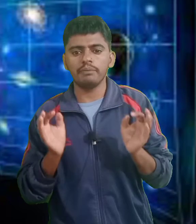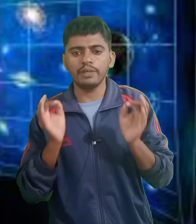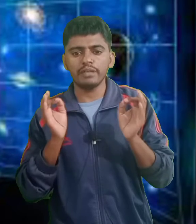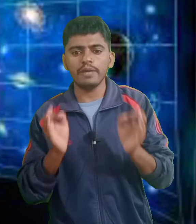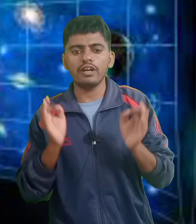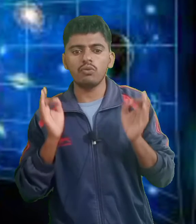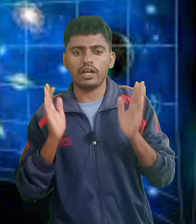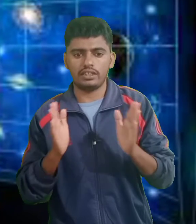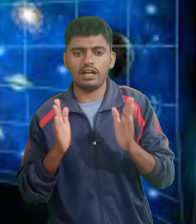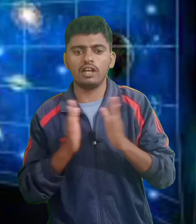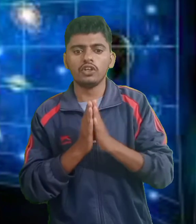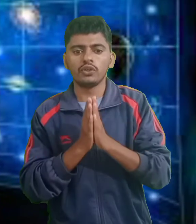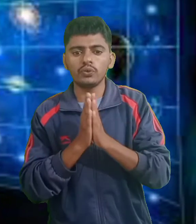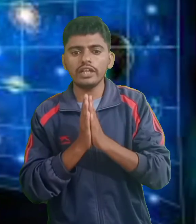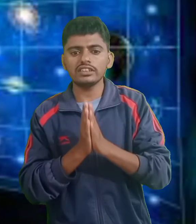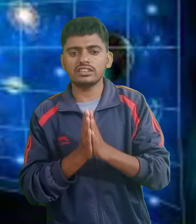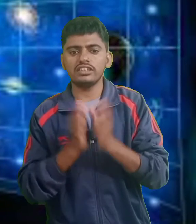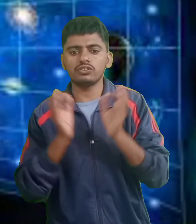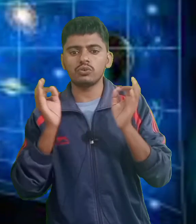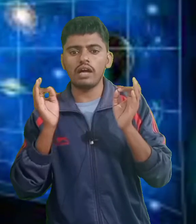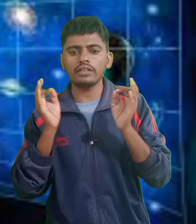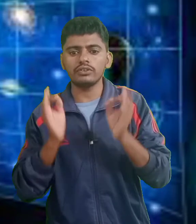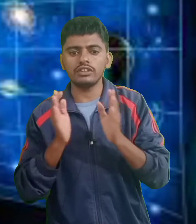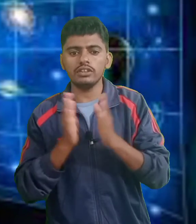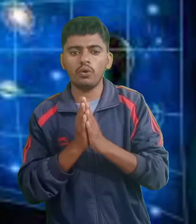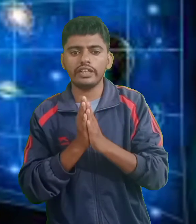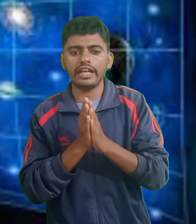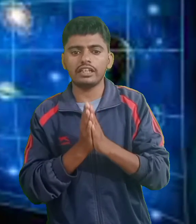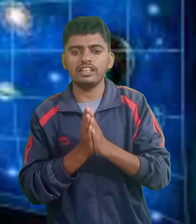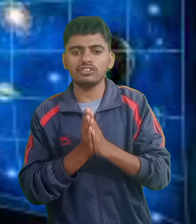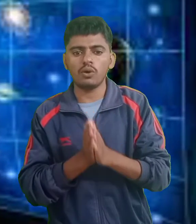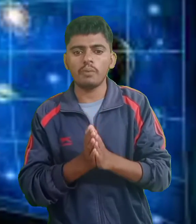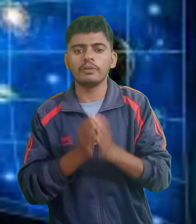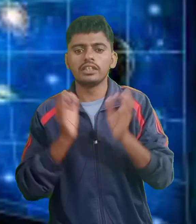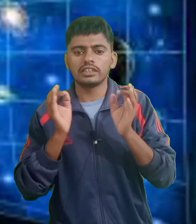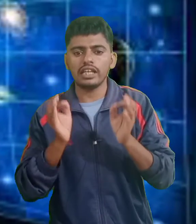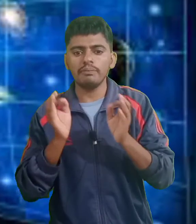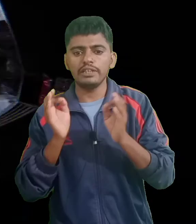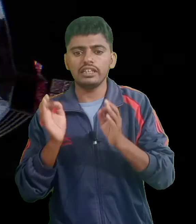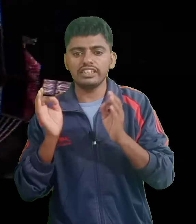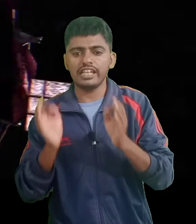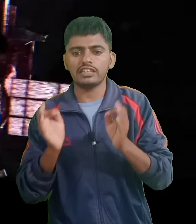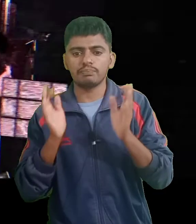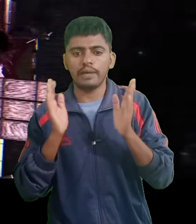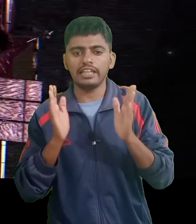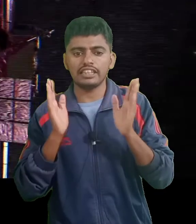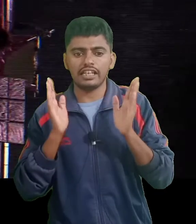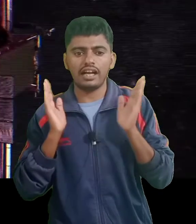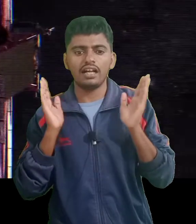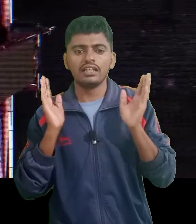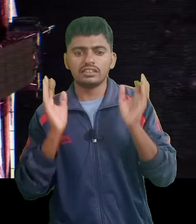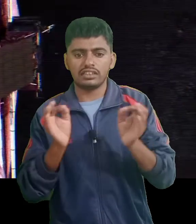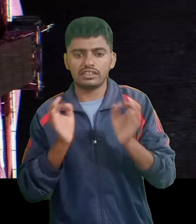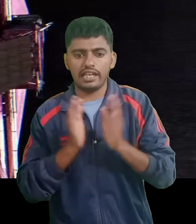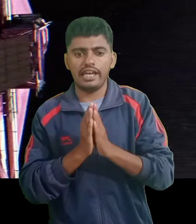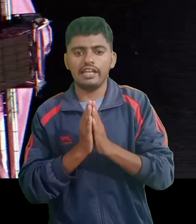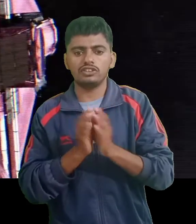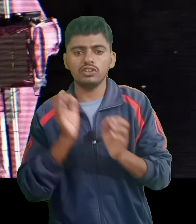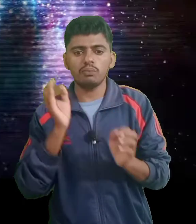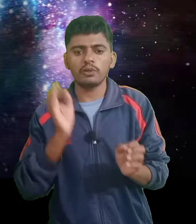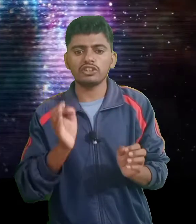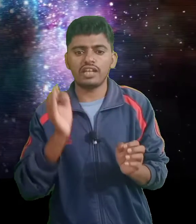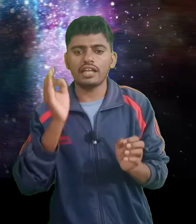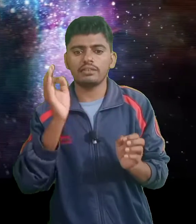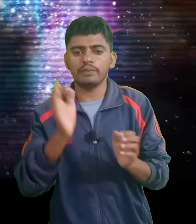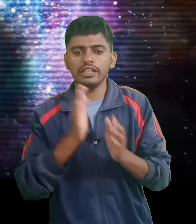13.8 बिलियन वर्ष पहले बिग बैंग हुआ था, यूनिवर्स की शुरुआत हुई थी, और यह टेलीस्कोप 13 बिलियन ईयर्स पहले देखा सकता है,